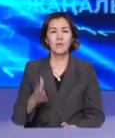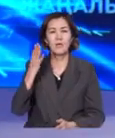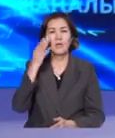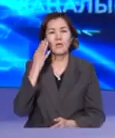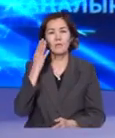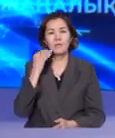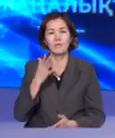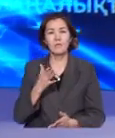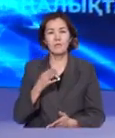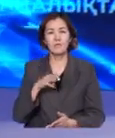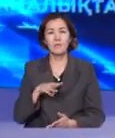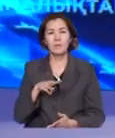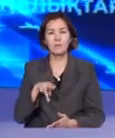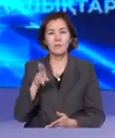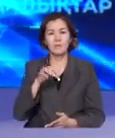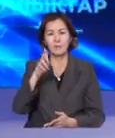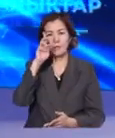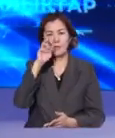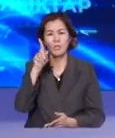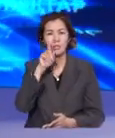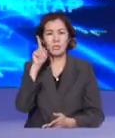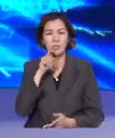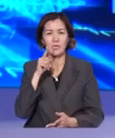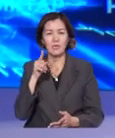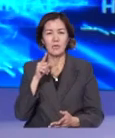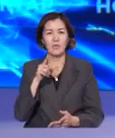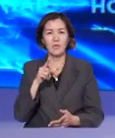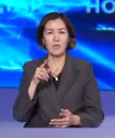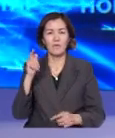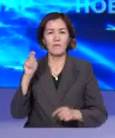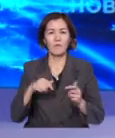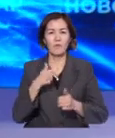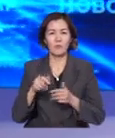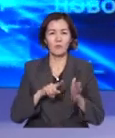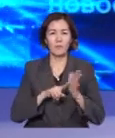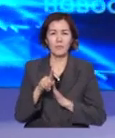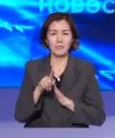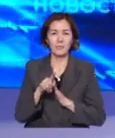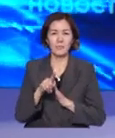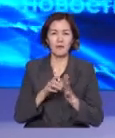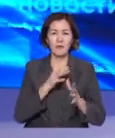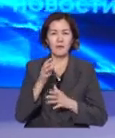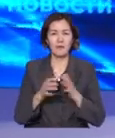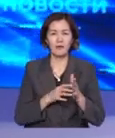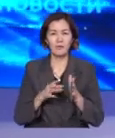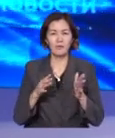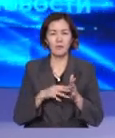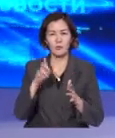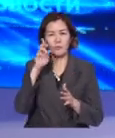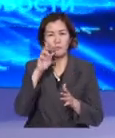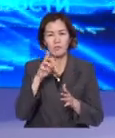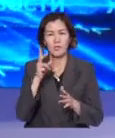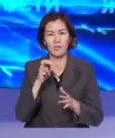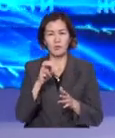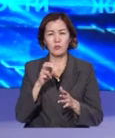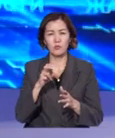Алматыда ТМД елдері жастар театр форумы басталды. Қатарынан 5-ші мәрте өтіп жатқан халықаралық шараға 9 мемлекеттен 200-ден